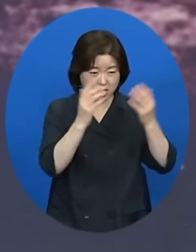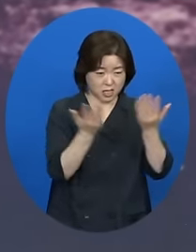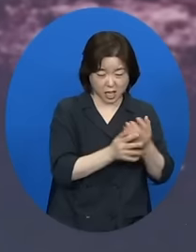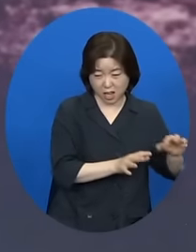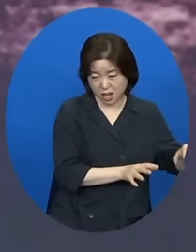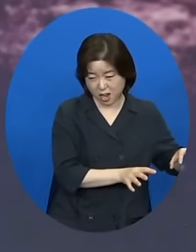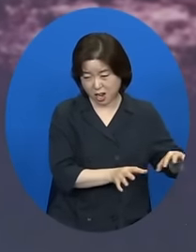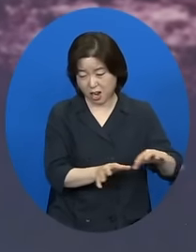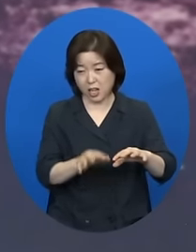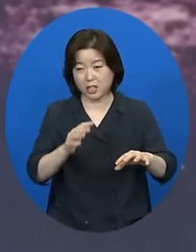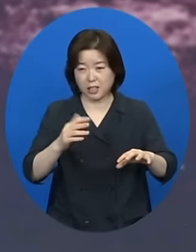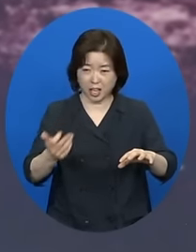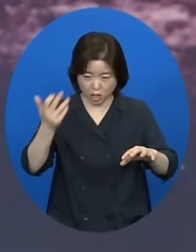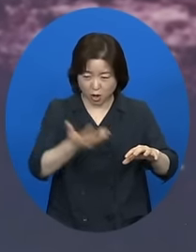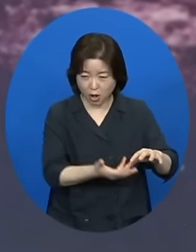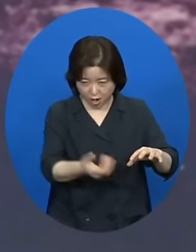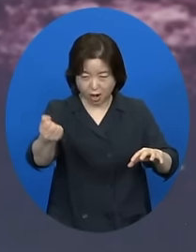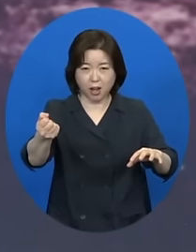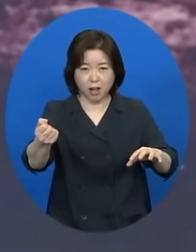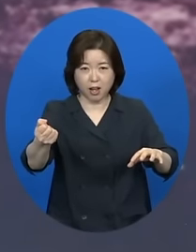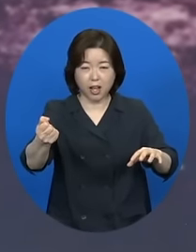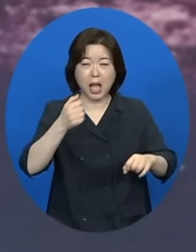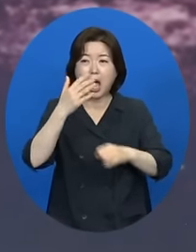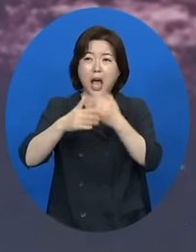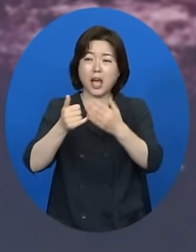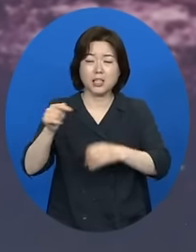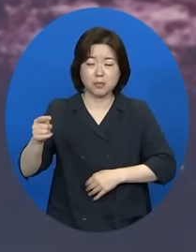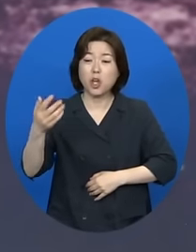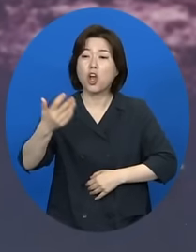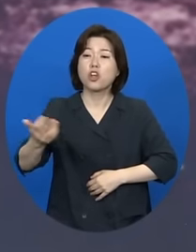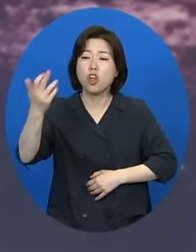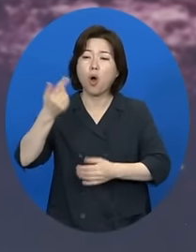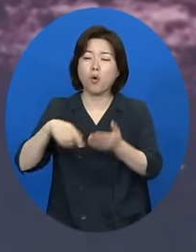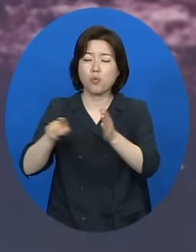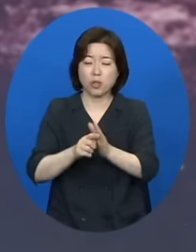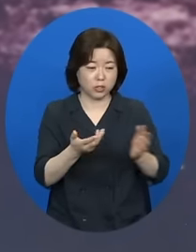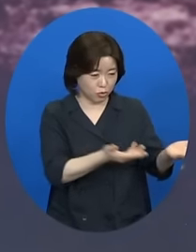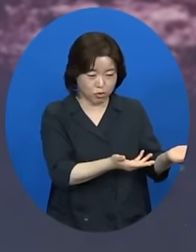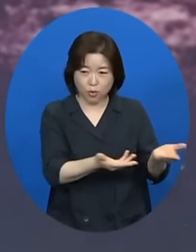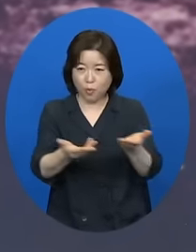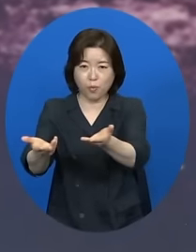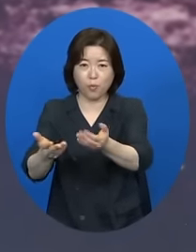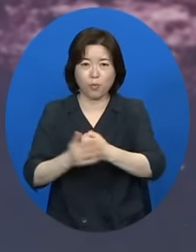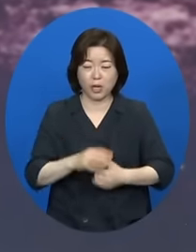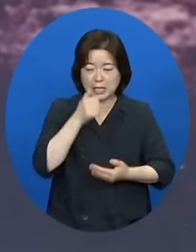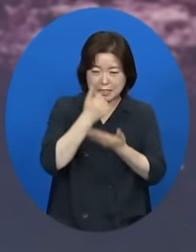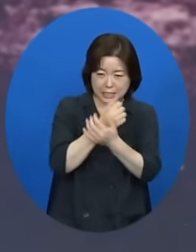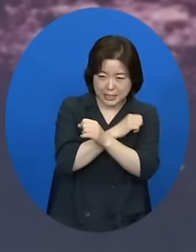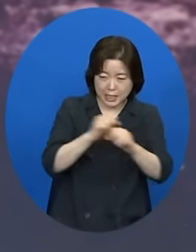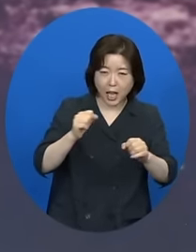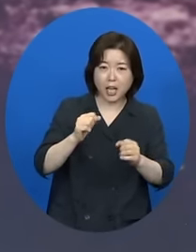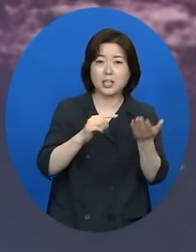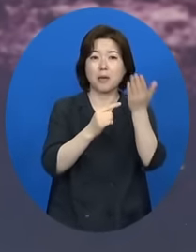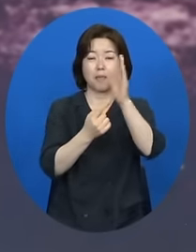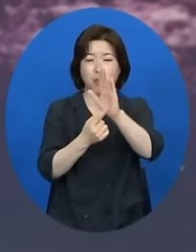거예요. 하나님이 주신 베라카 다 형님을 위해서 주신 것입니다. 받아주십시오. 자기의 사주의 표현이면서